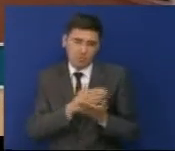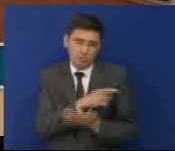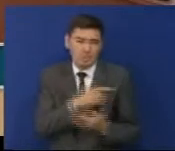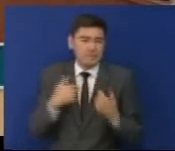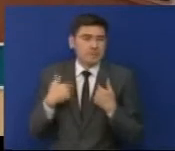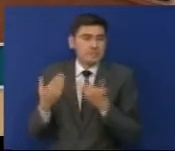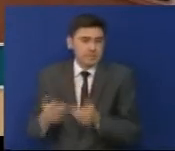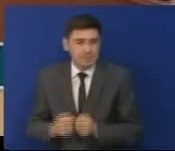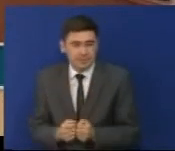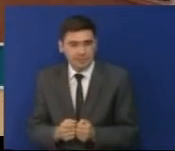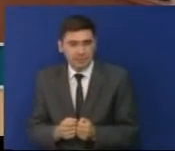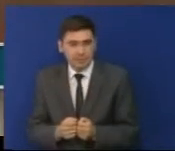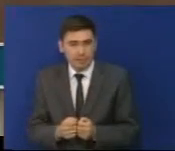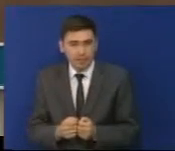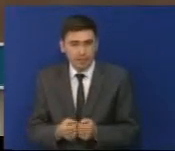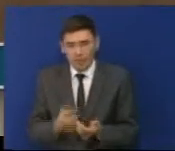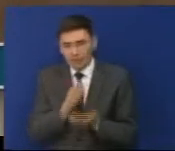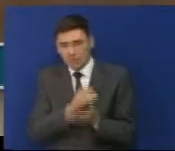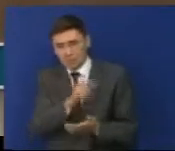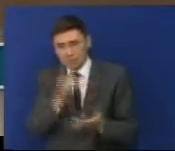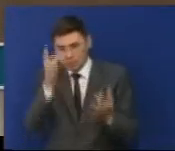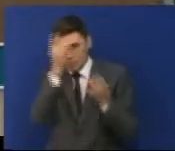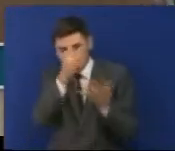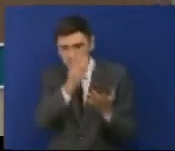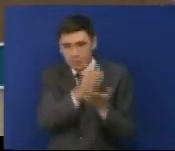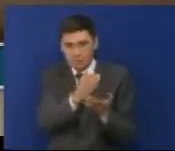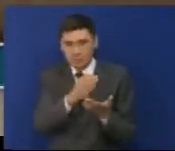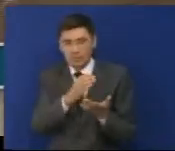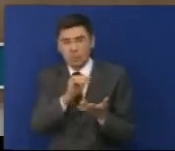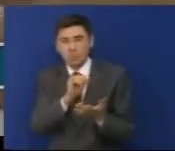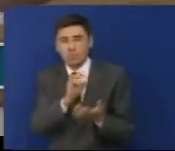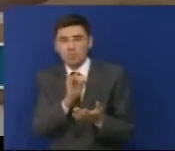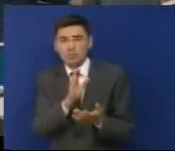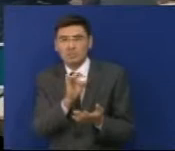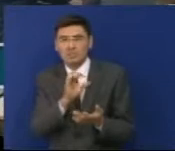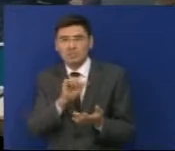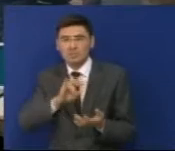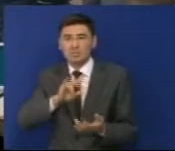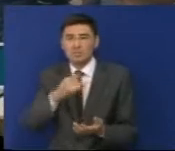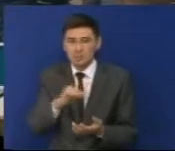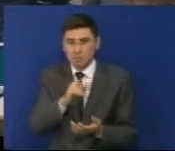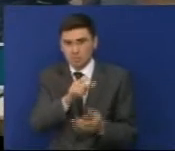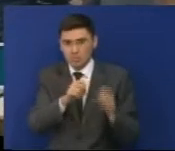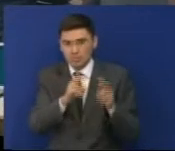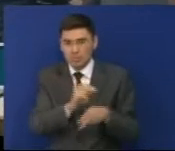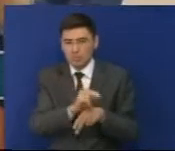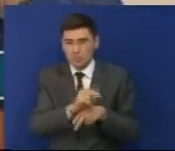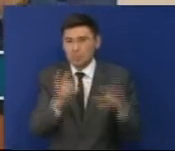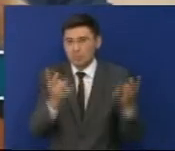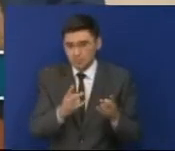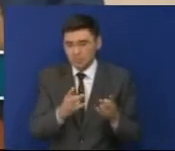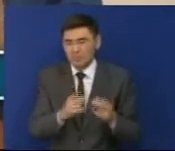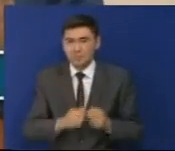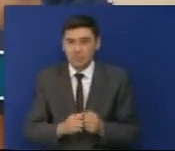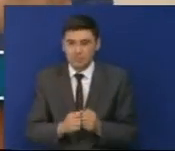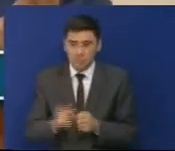ұлт өкілдерінің мәдениет саласында жұмыс істей алатын әмбебап мамандарды дайындау мәселесі де көтерілді. Ол